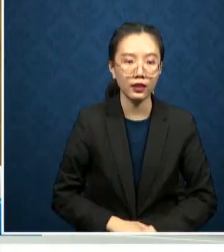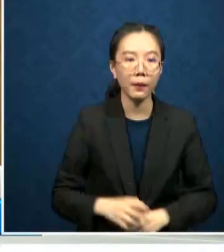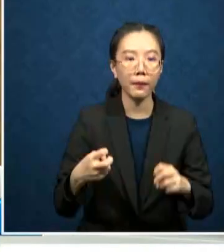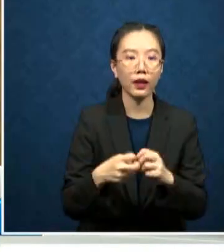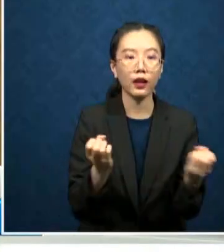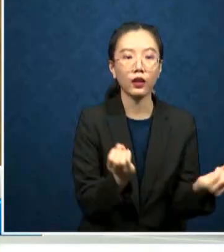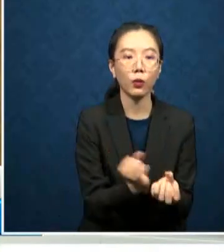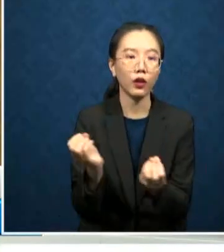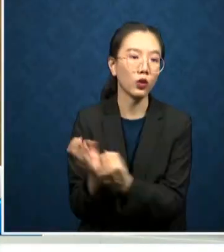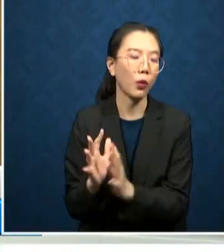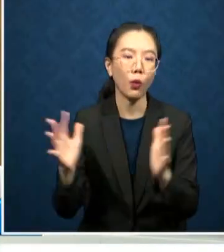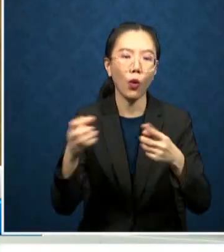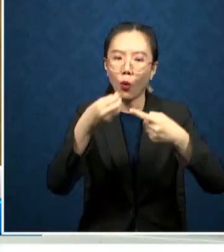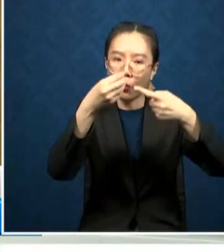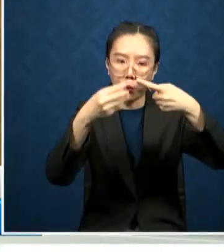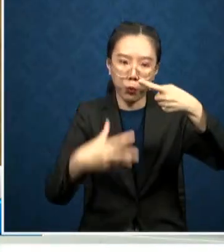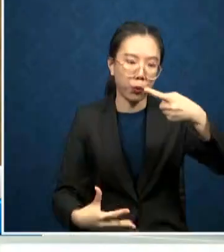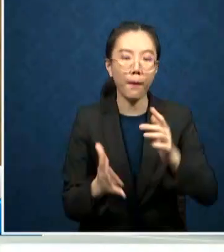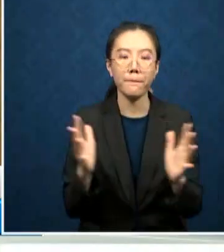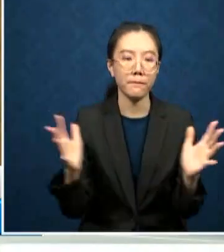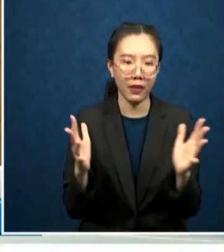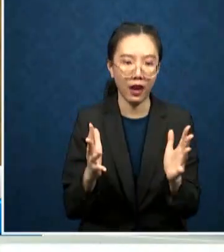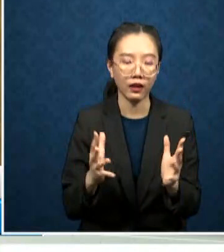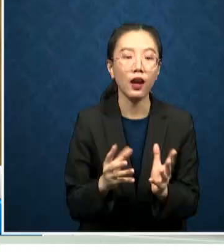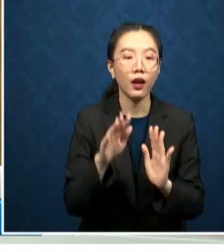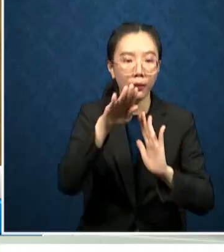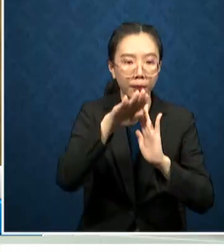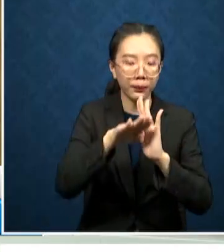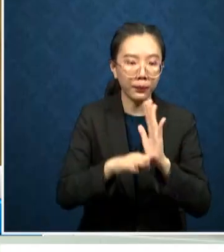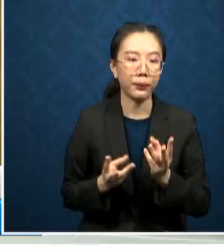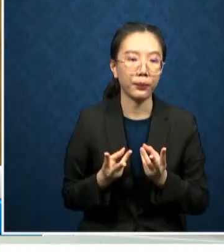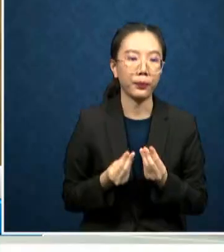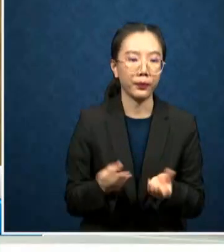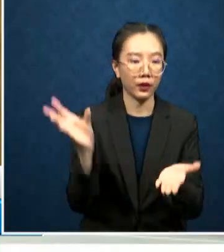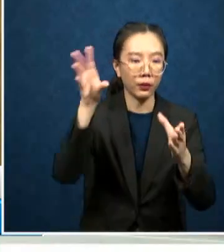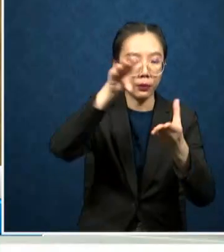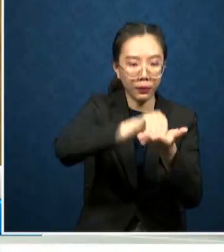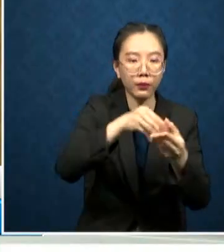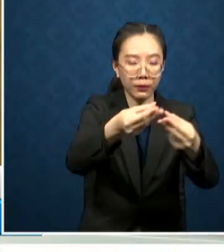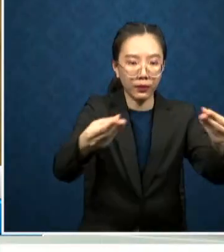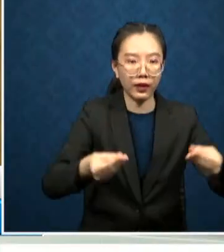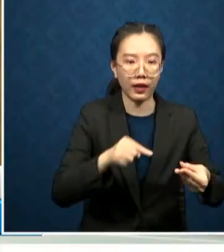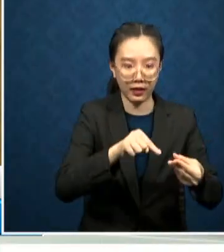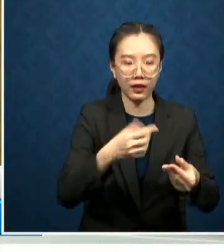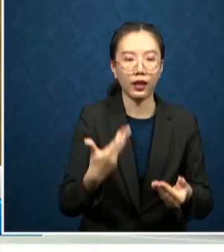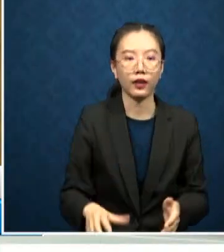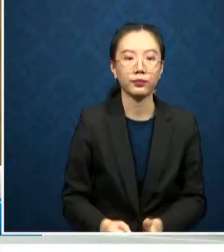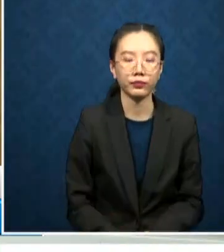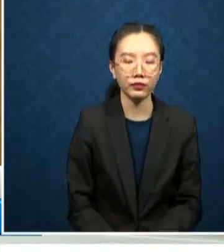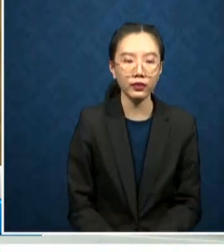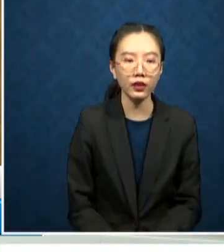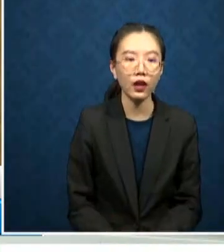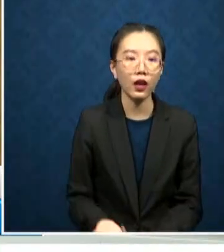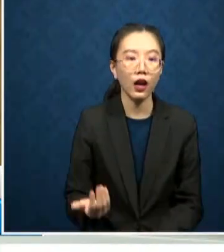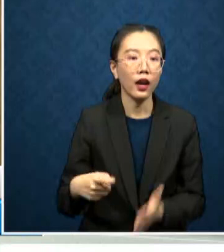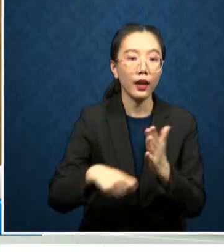ขยะทะเลมีมากมายหลายประการในรายละเอียดนั้นจะอยู่ในรายงานที่จะได้นำเสนอต่อไปสืบเนื่องจาก